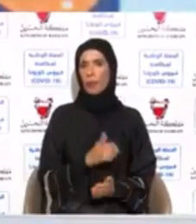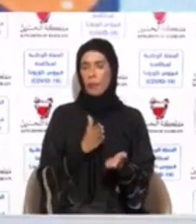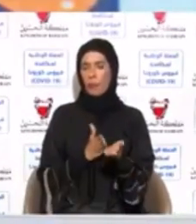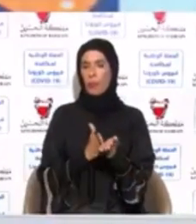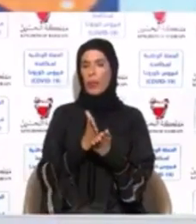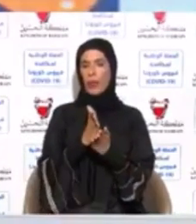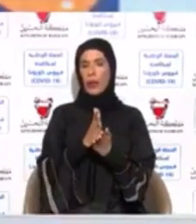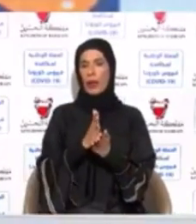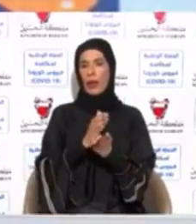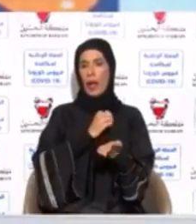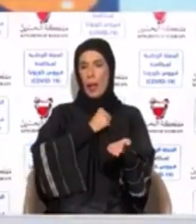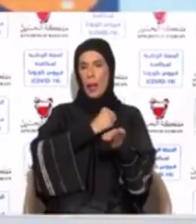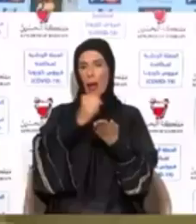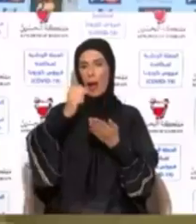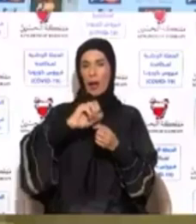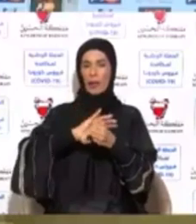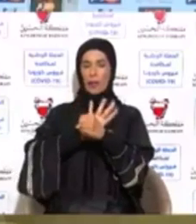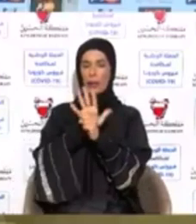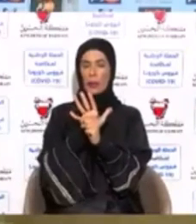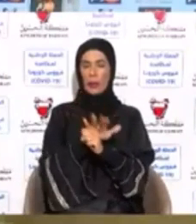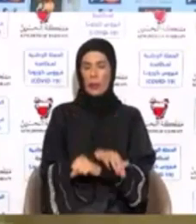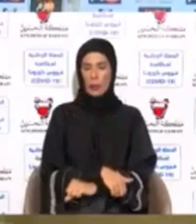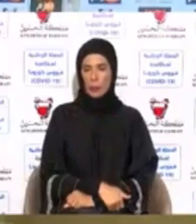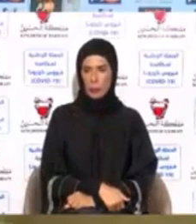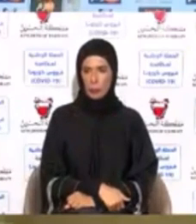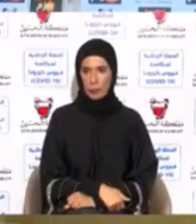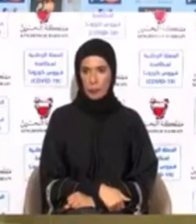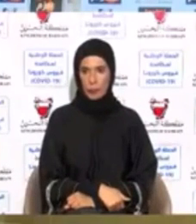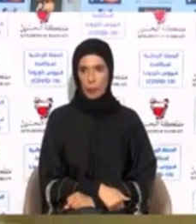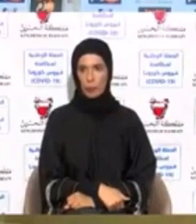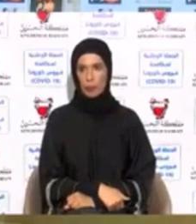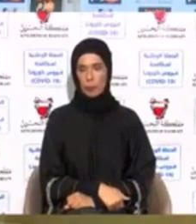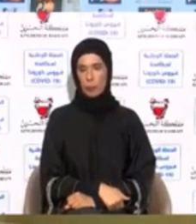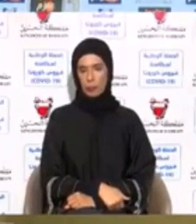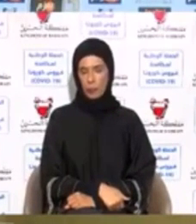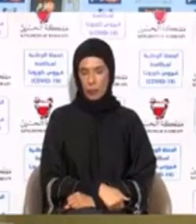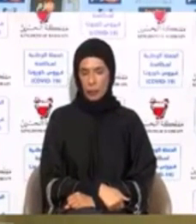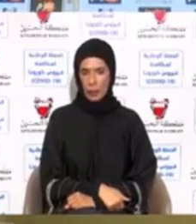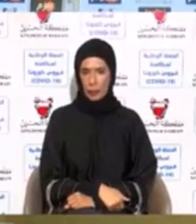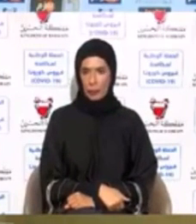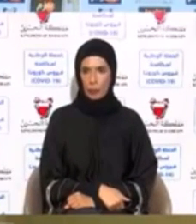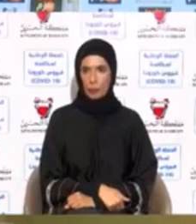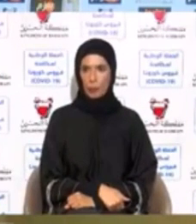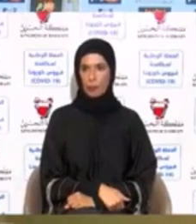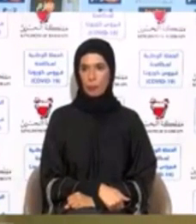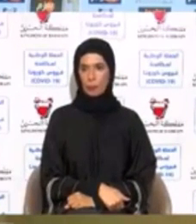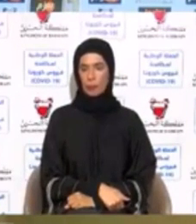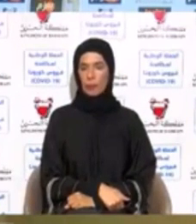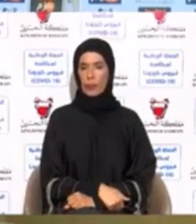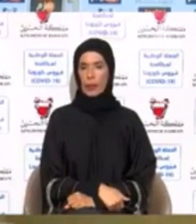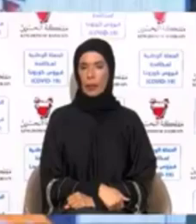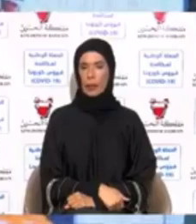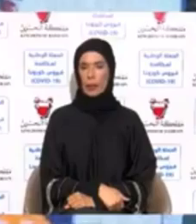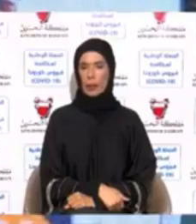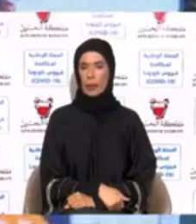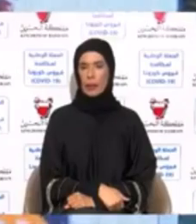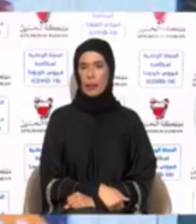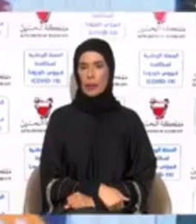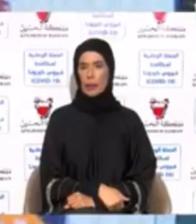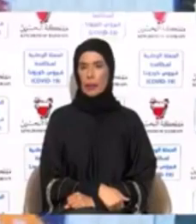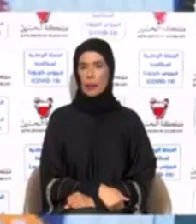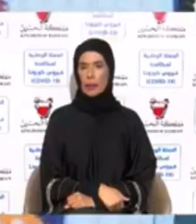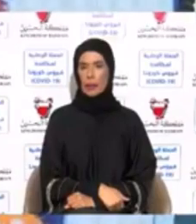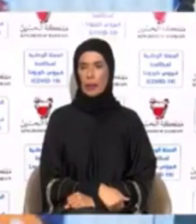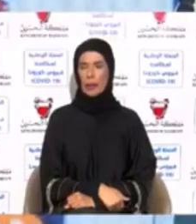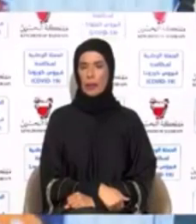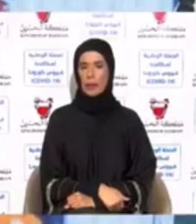الوحيد لإنهاء هذه الجائحة. شكرا دكتور. سؤال من الصحفية يارا ناصر من صحيفة أنباء اليوم موجه